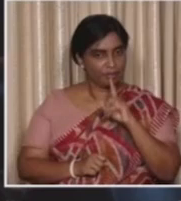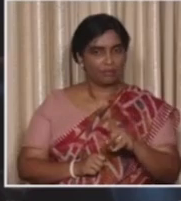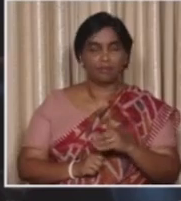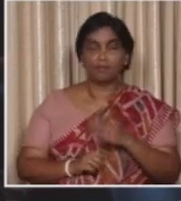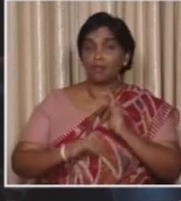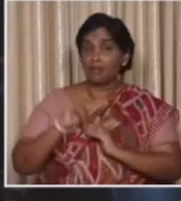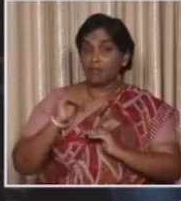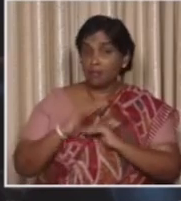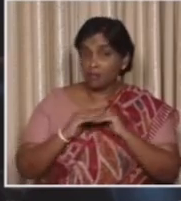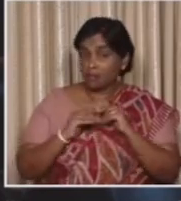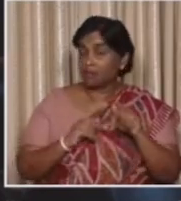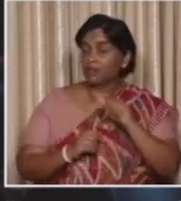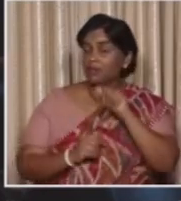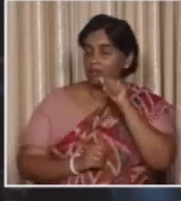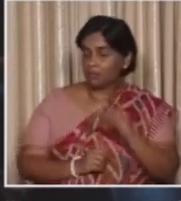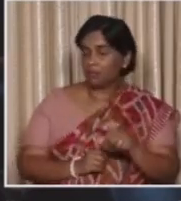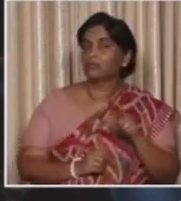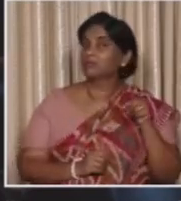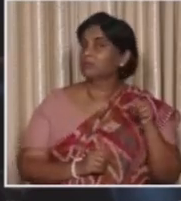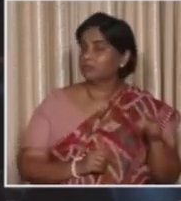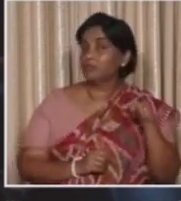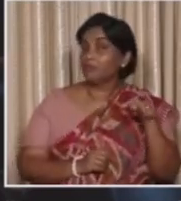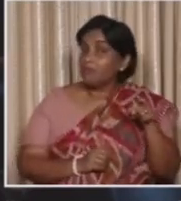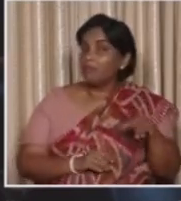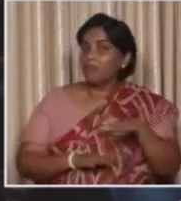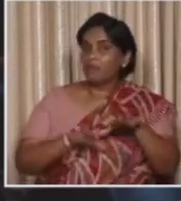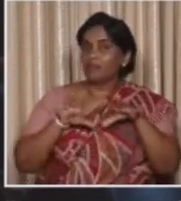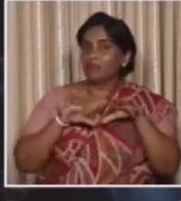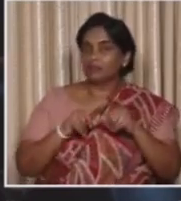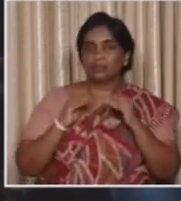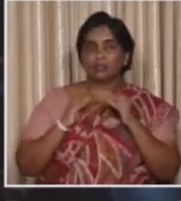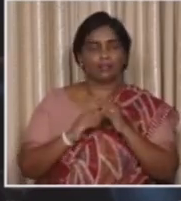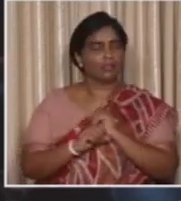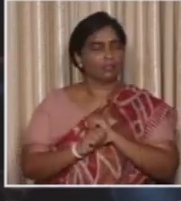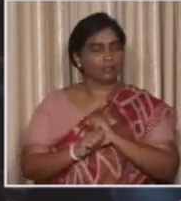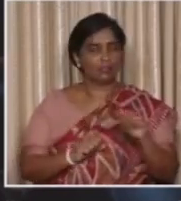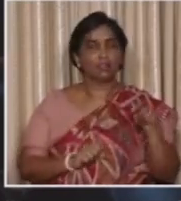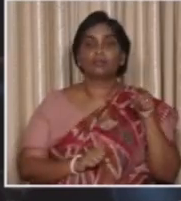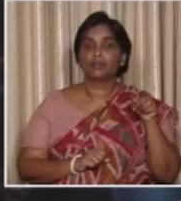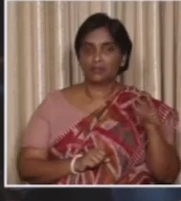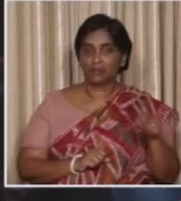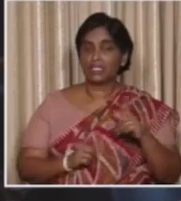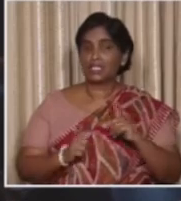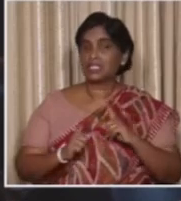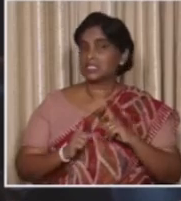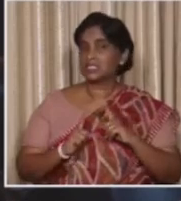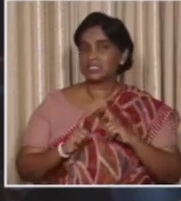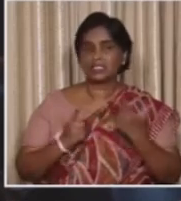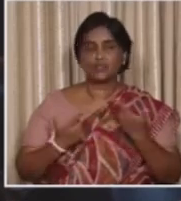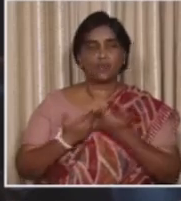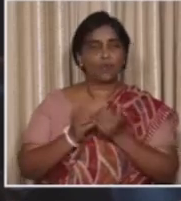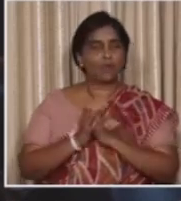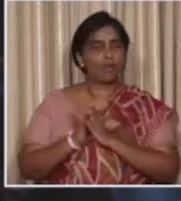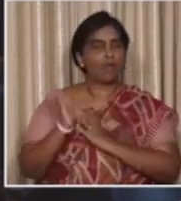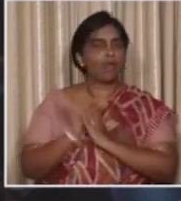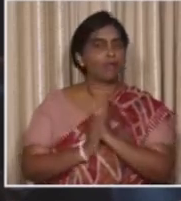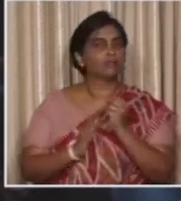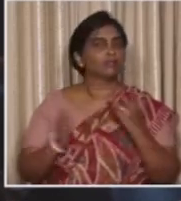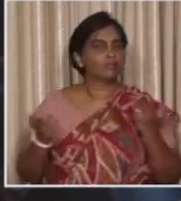ප්‍රායෝගික ගත්තොත් ඇත්තටම උන්ට ඔවුන්ගෙම කියලා ඉඩමක් නිවහනක් නැහැ. ඒ කියන්නේ ඔවුන්ක කියලා ජීවත් වෙන්න තමන්ගේ අයිතියක්